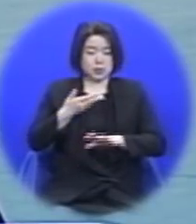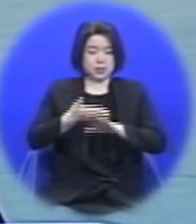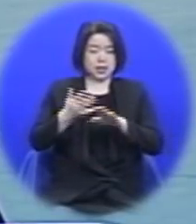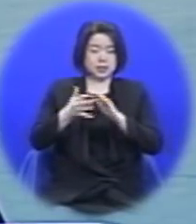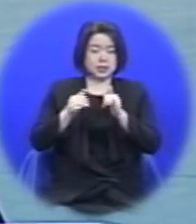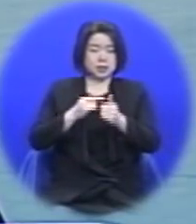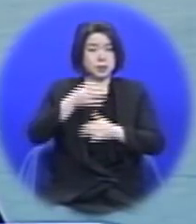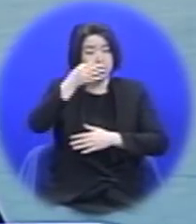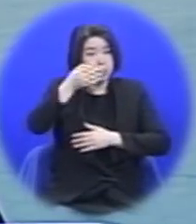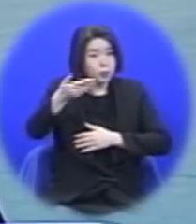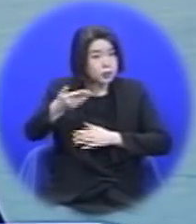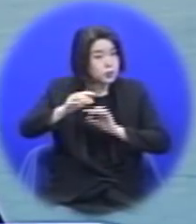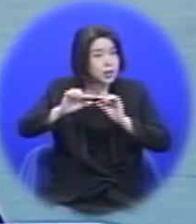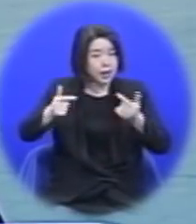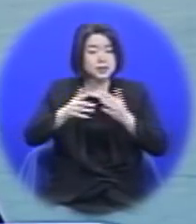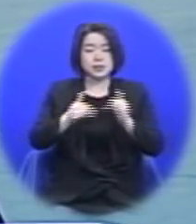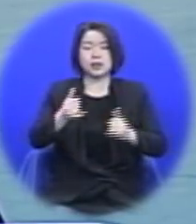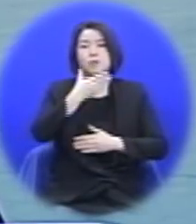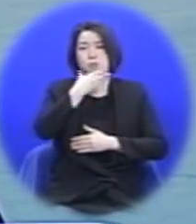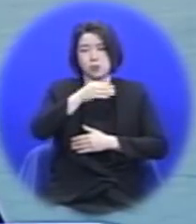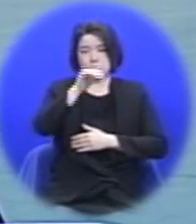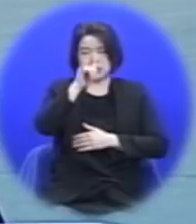않는 사람은 복이 있다.